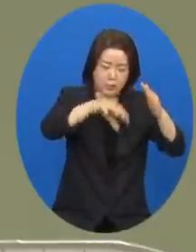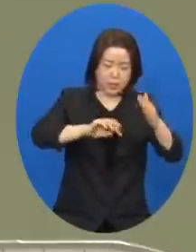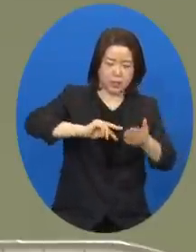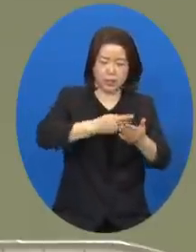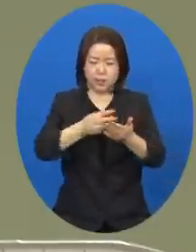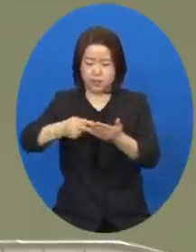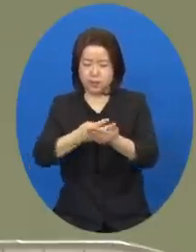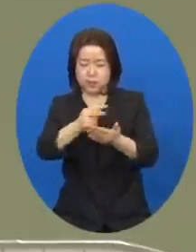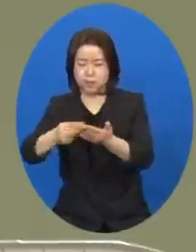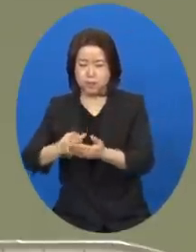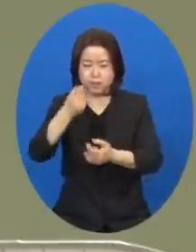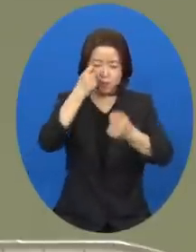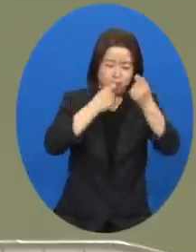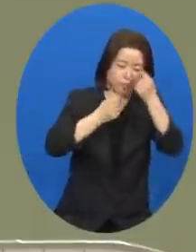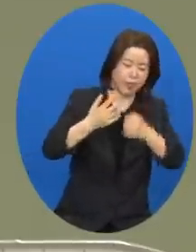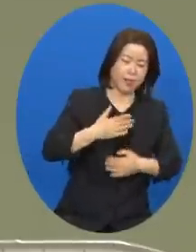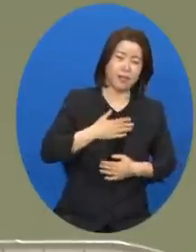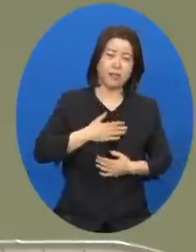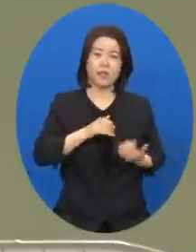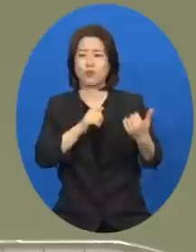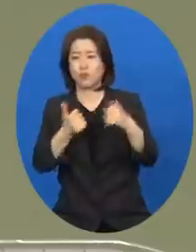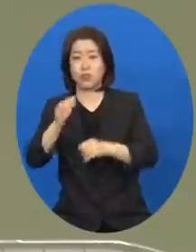떼굴떼굴 굴렀어요. 나 이제 죽었구나.